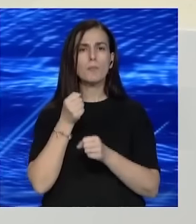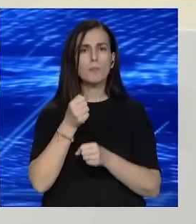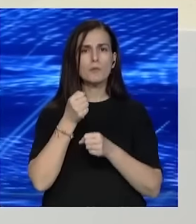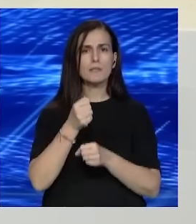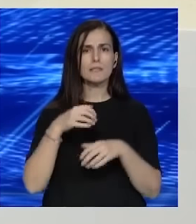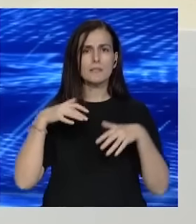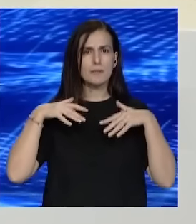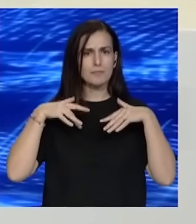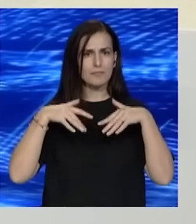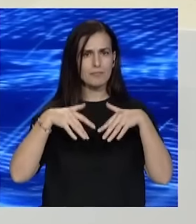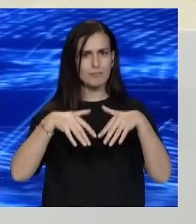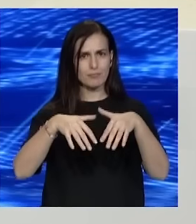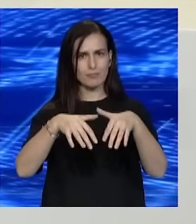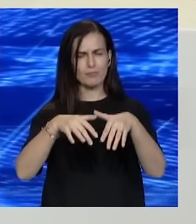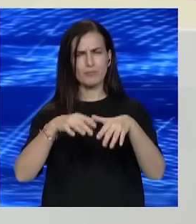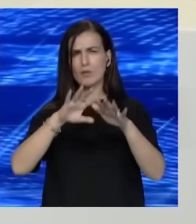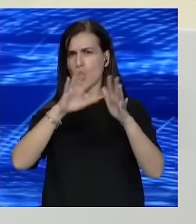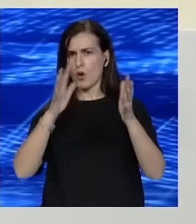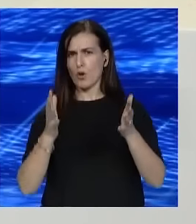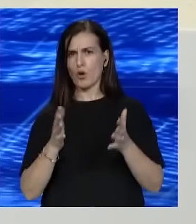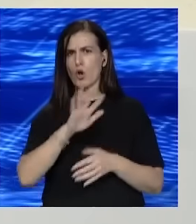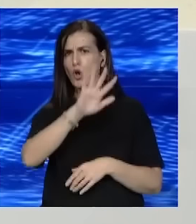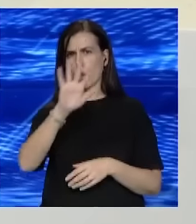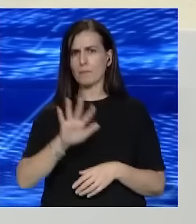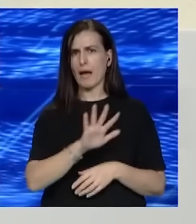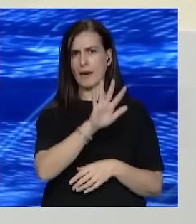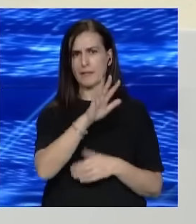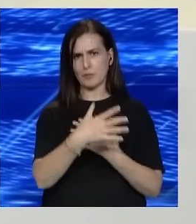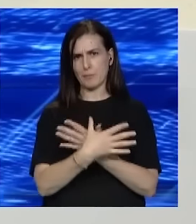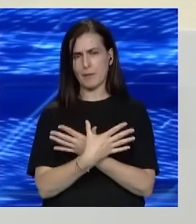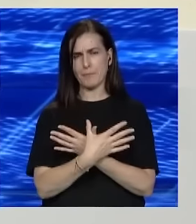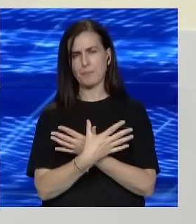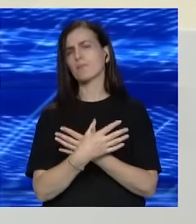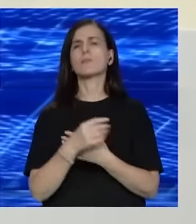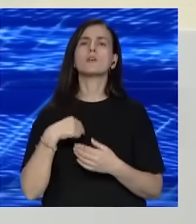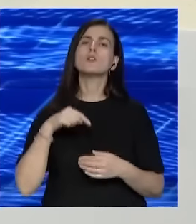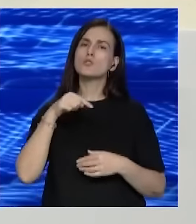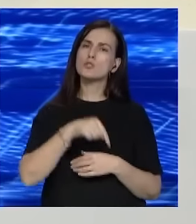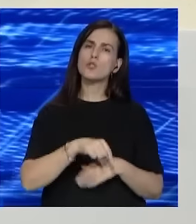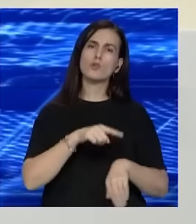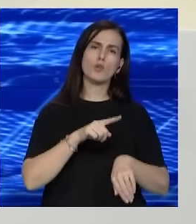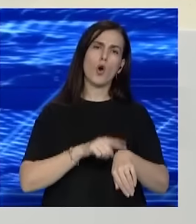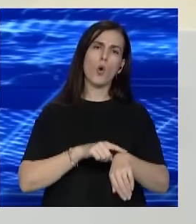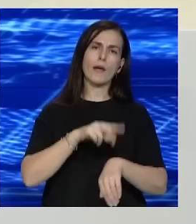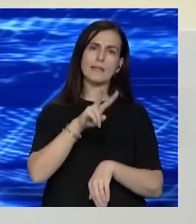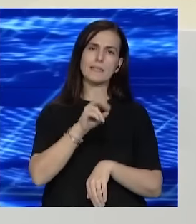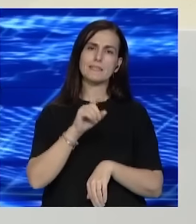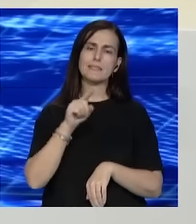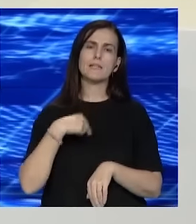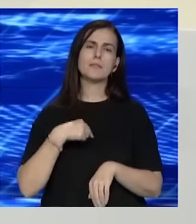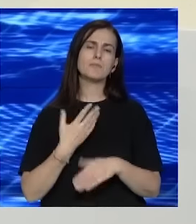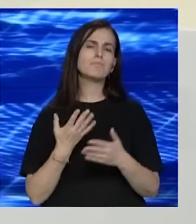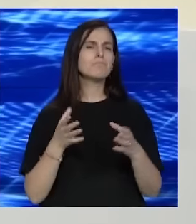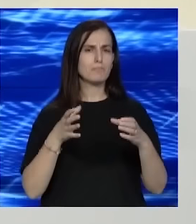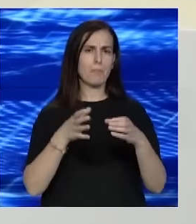pse jo edhe kombëtare. Të gjitha këto vendime pritet të merren në mbledhjen e kryesisë, që do të nisë në orën 20 të mbrëmjes, do të ketë një